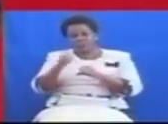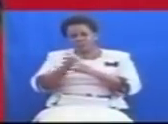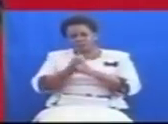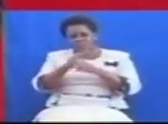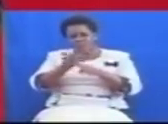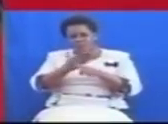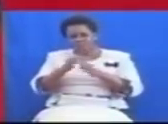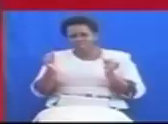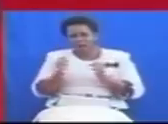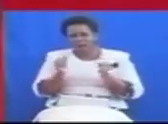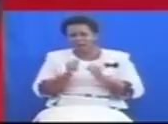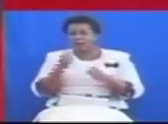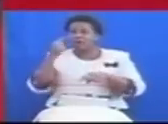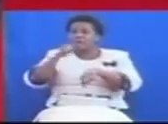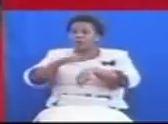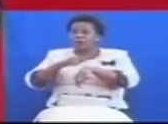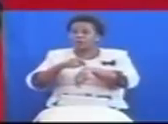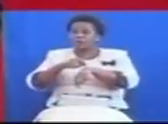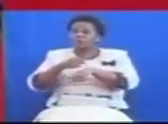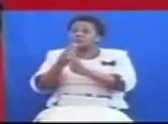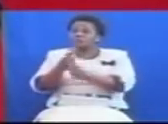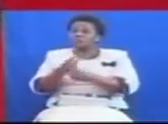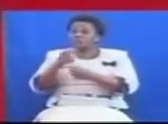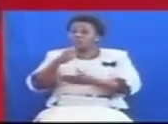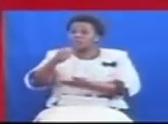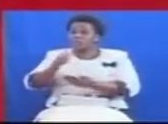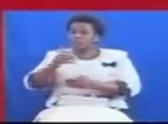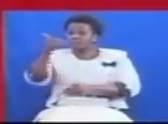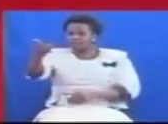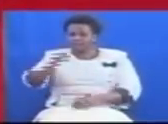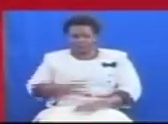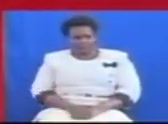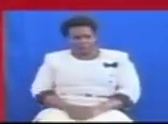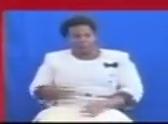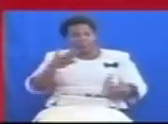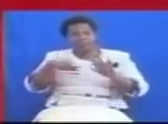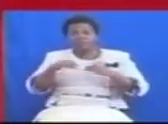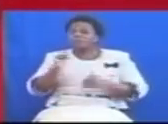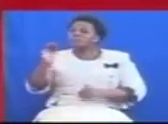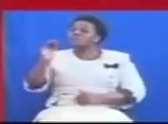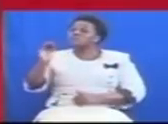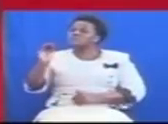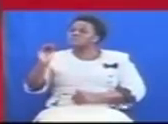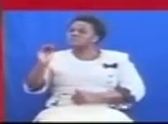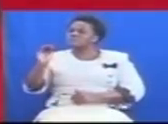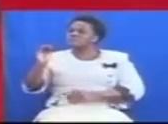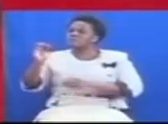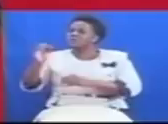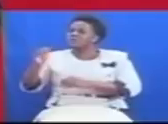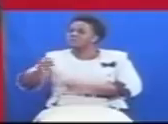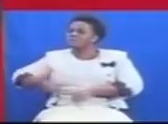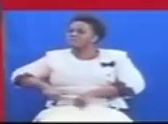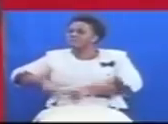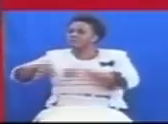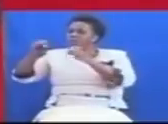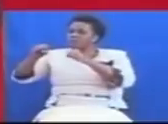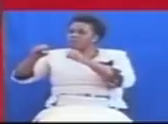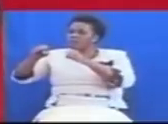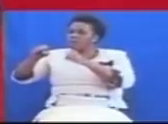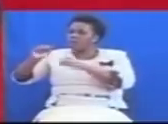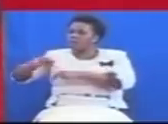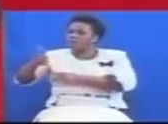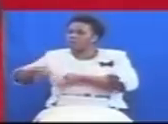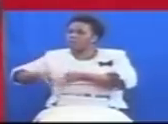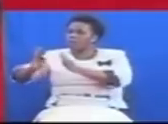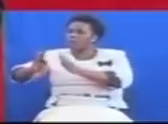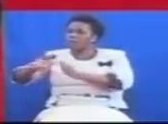Naomba niwaelekeze TARURA wa wilaya hii ya Mkuranga wafanye utaratibu wa kukarabati maeneo korofi. Lakini